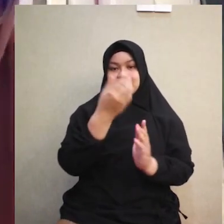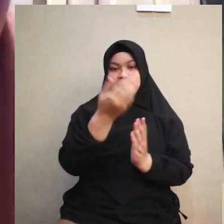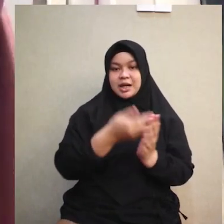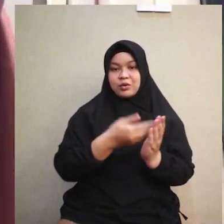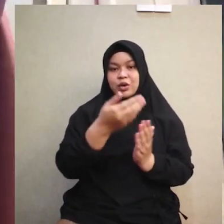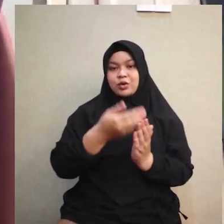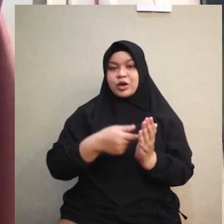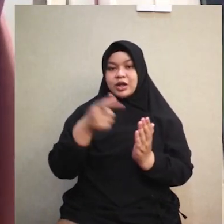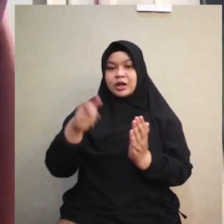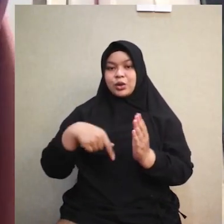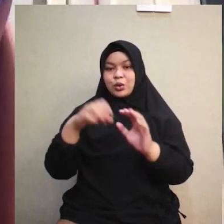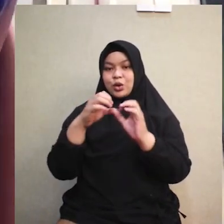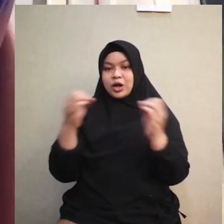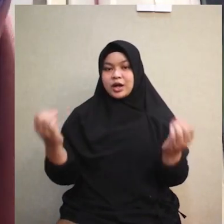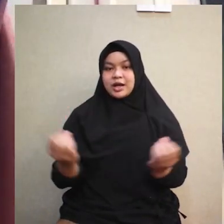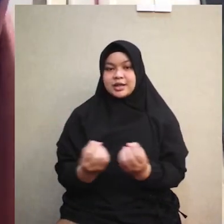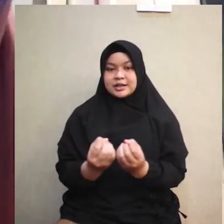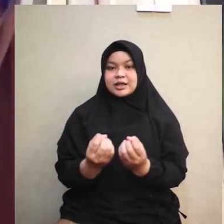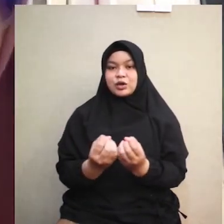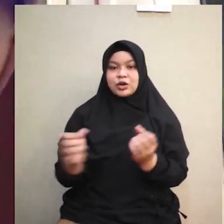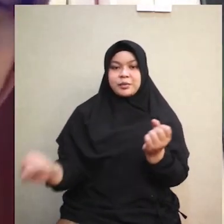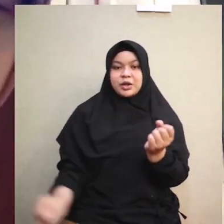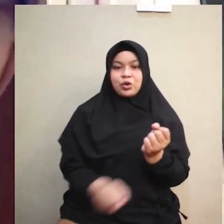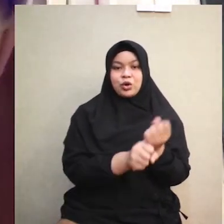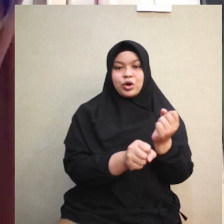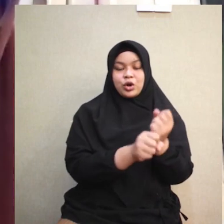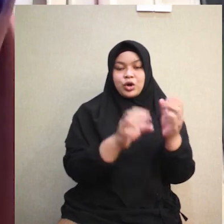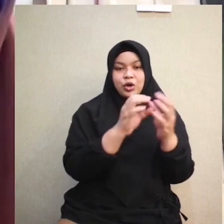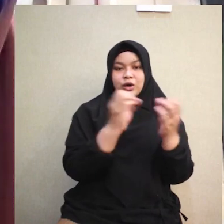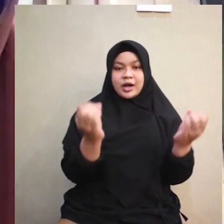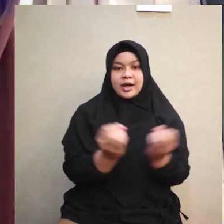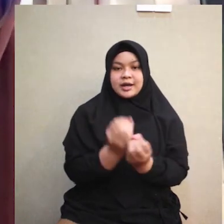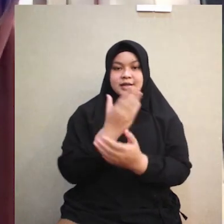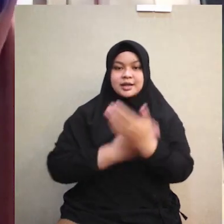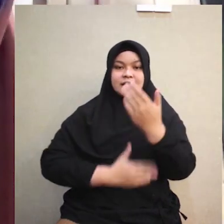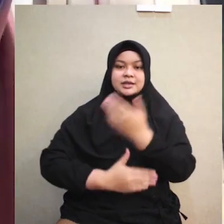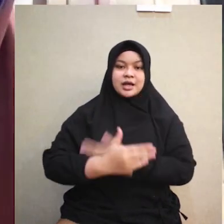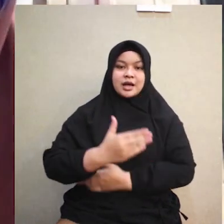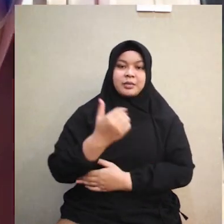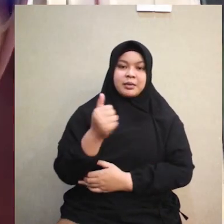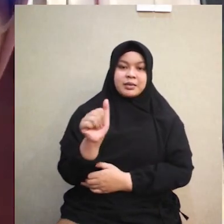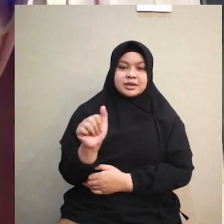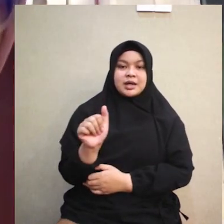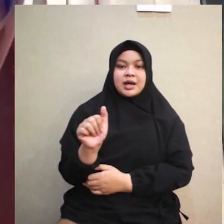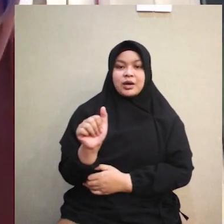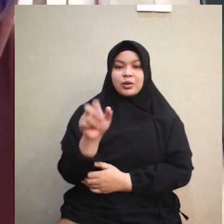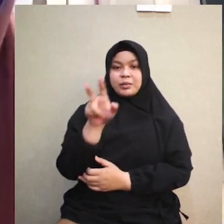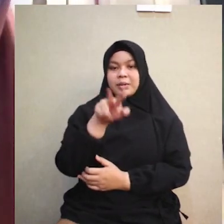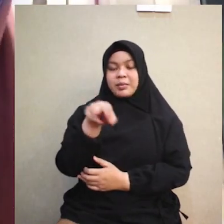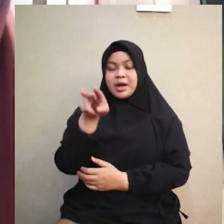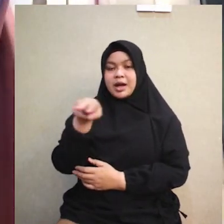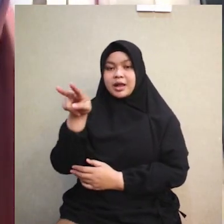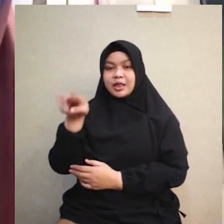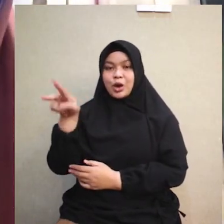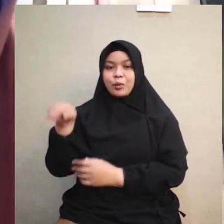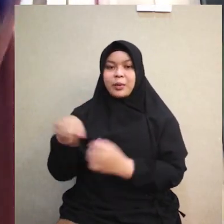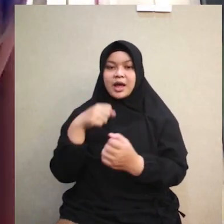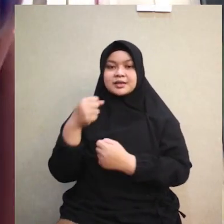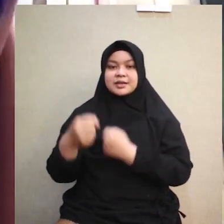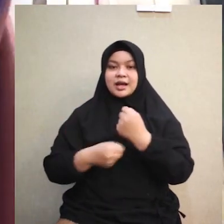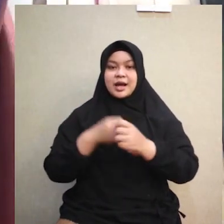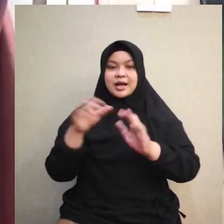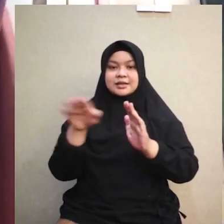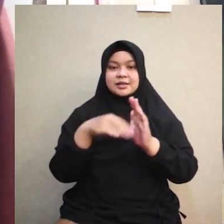organisasi yang mendukung organisasi-organisasi disabilitas untuk memantau pelaksanaan